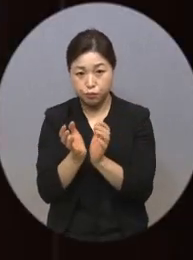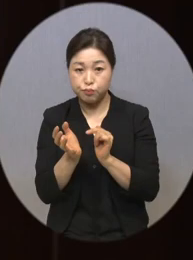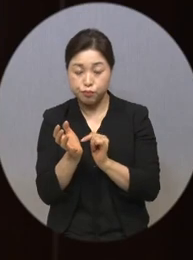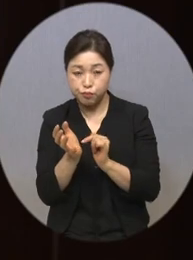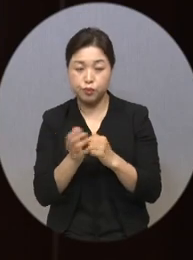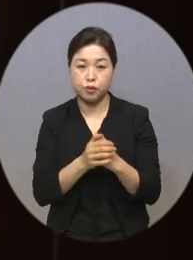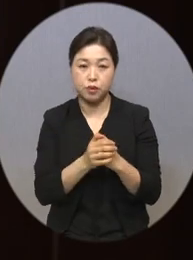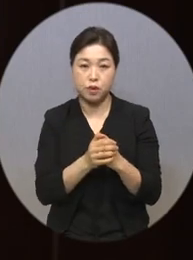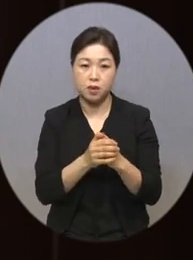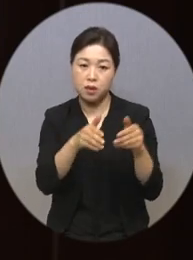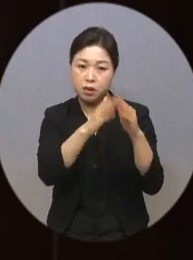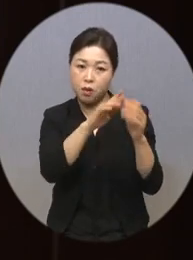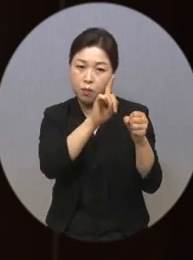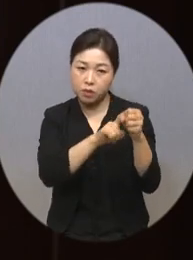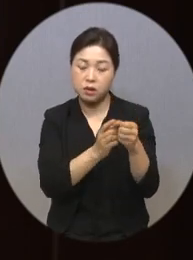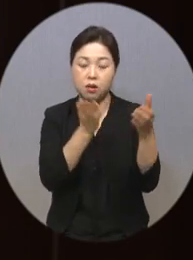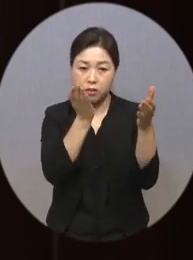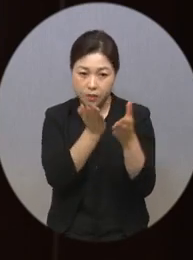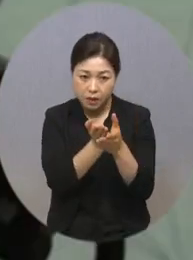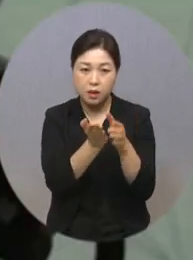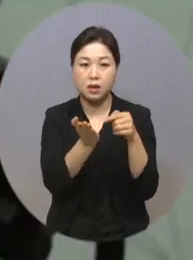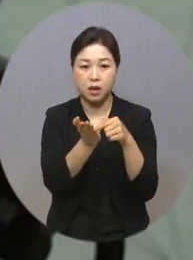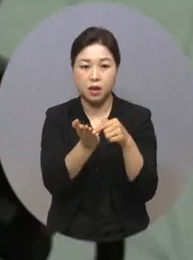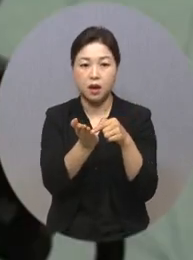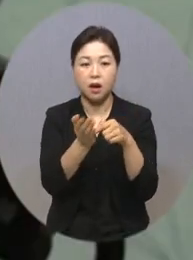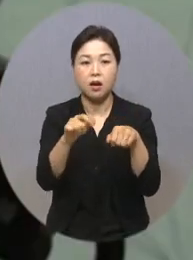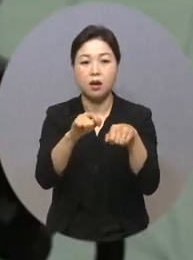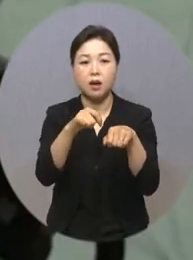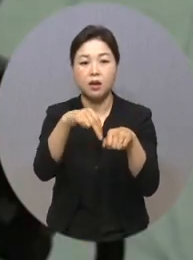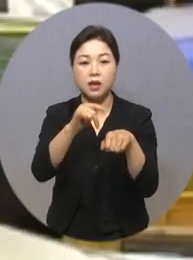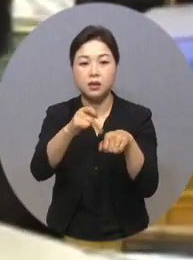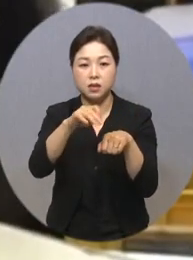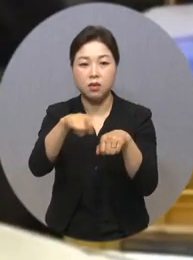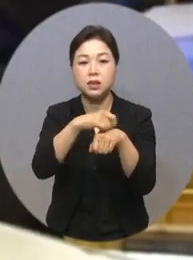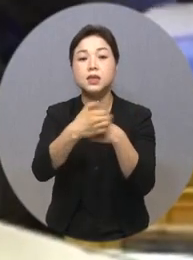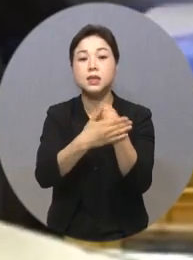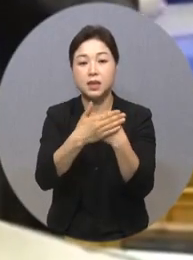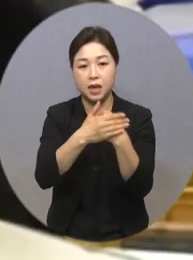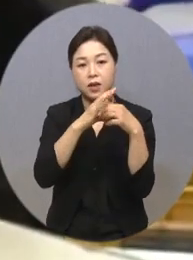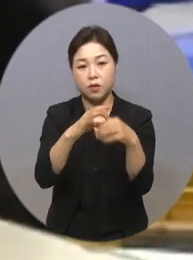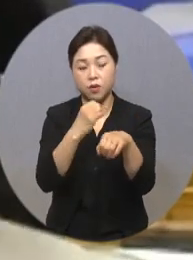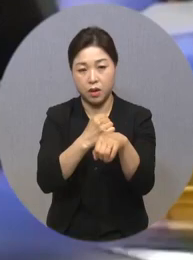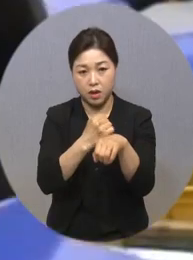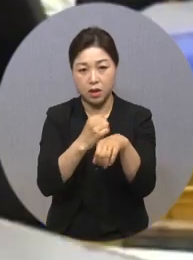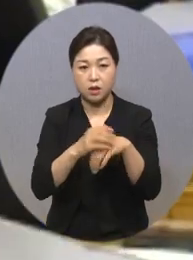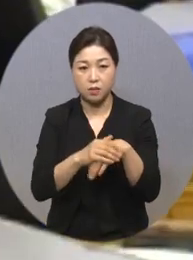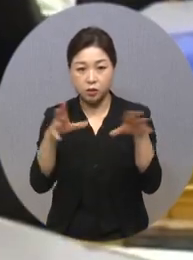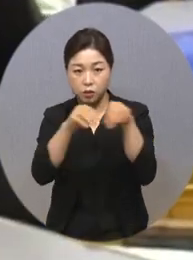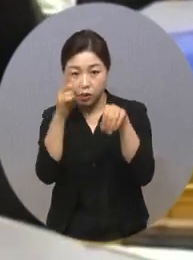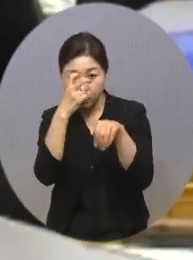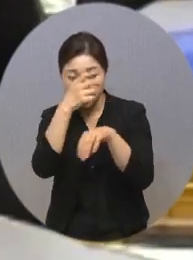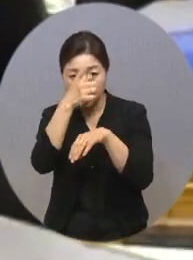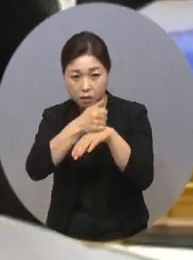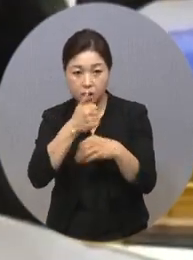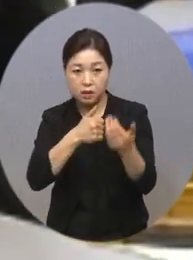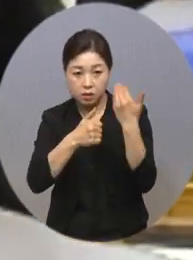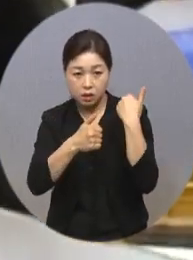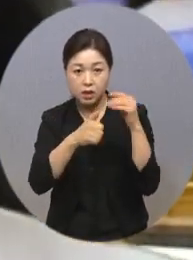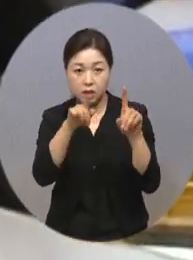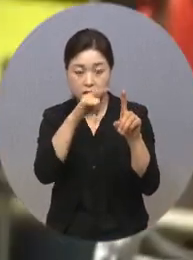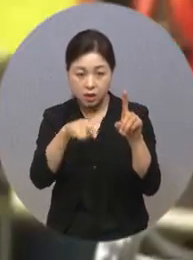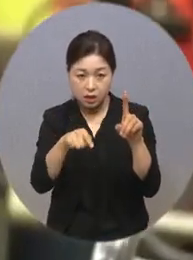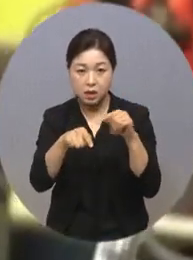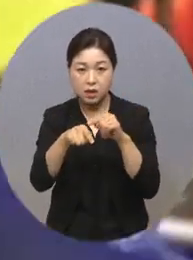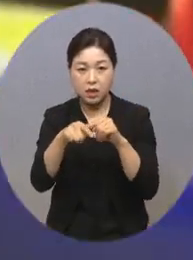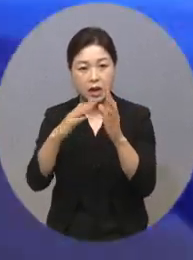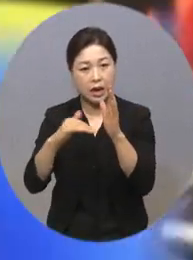고려해 산정 특례를 유지하기로 했습니다. 다만 종합조사 결과 종전에 1인과 취약가구 등 추가